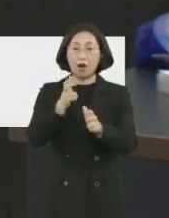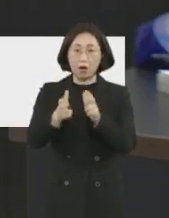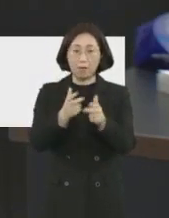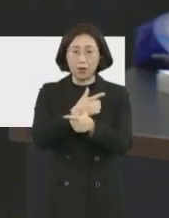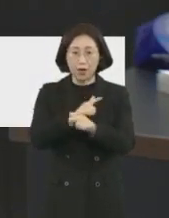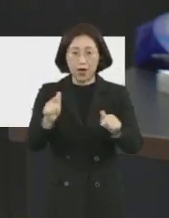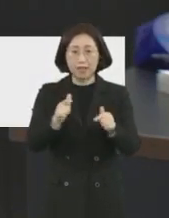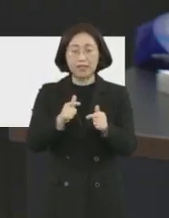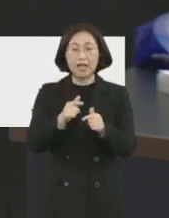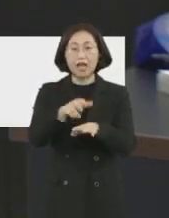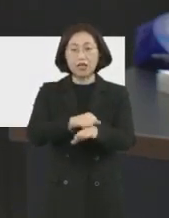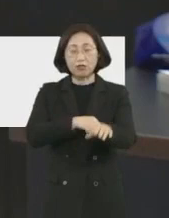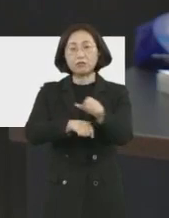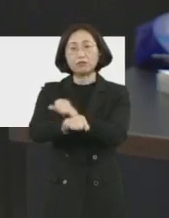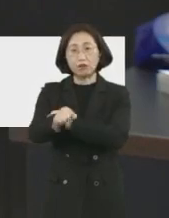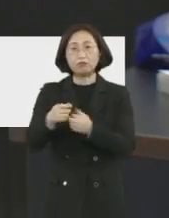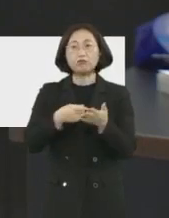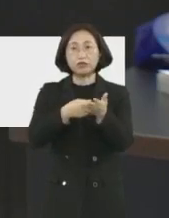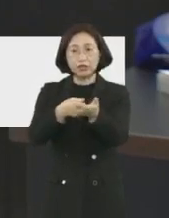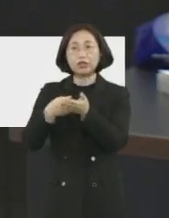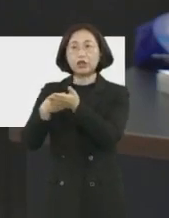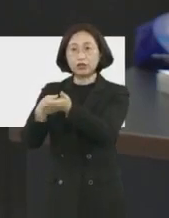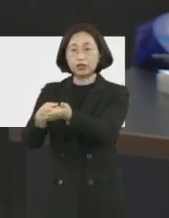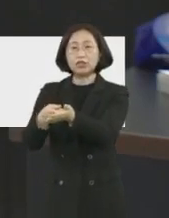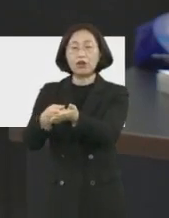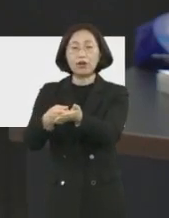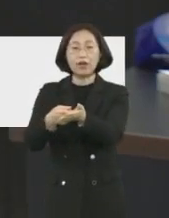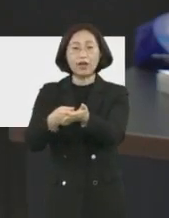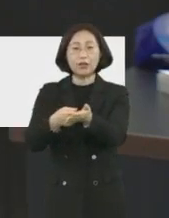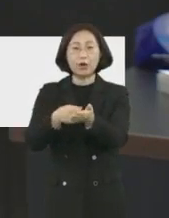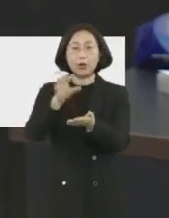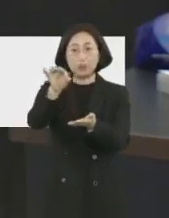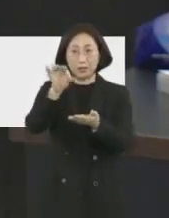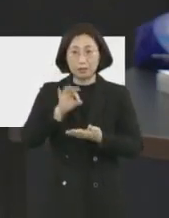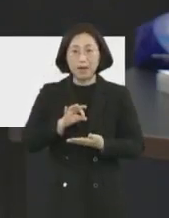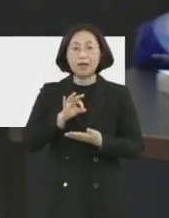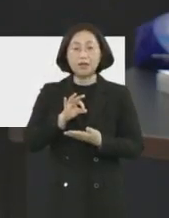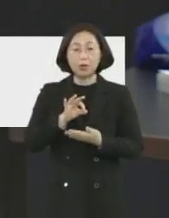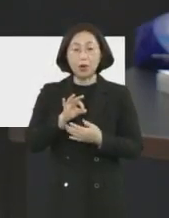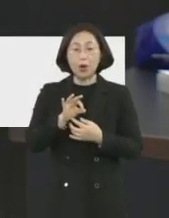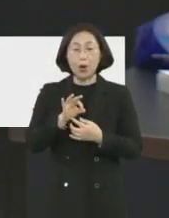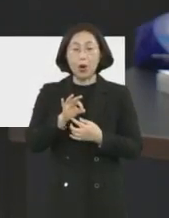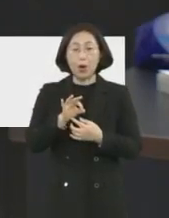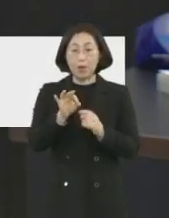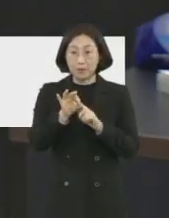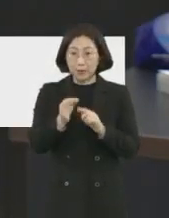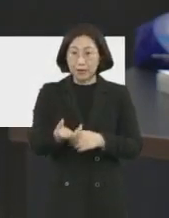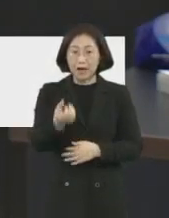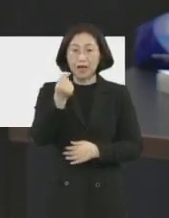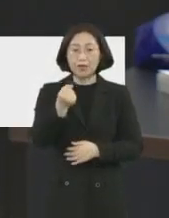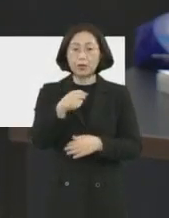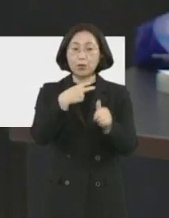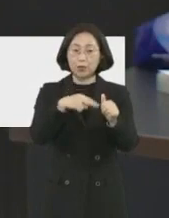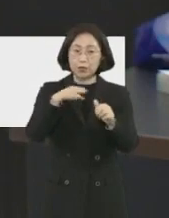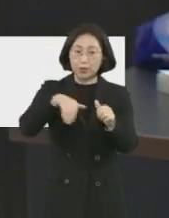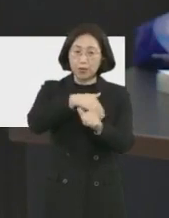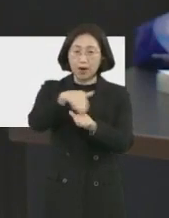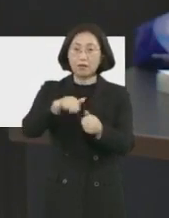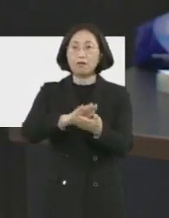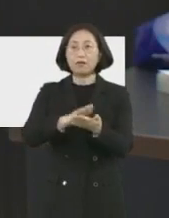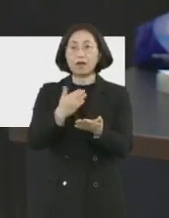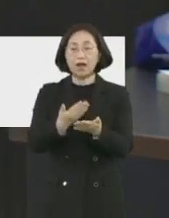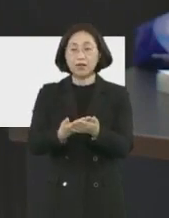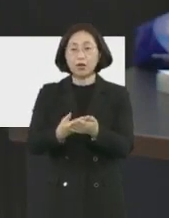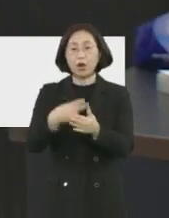데 적극적으로 사업 신청서를 내고 수주를 받음으로써 그 어떤 비용을 통해서 교육 환경